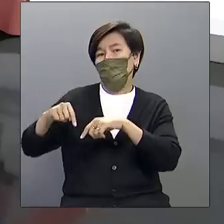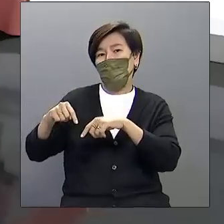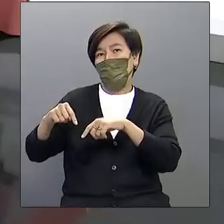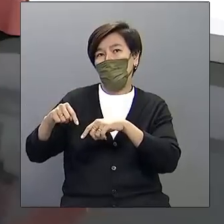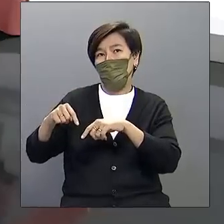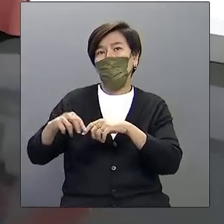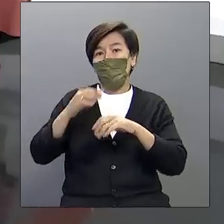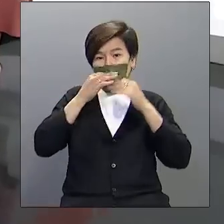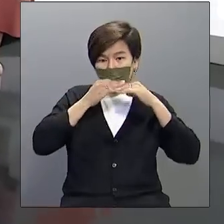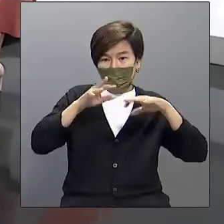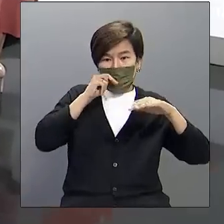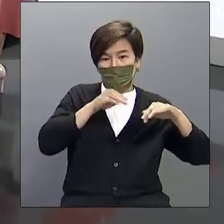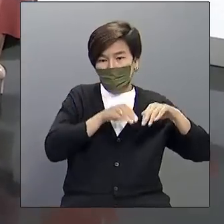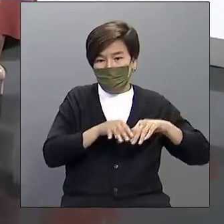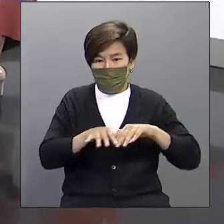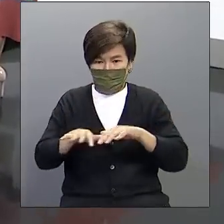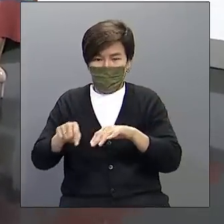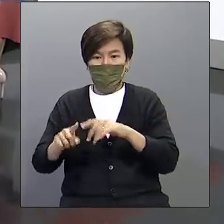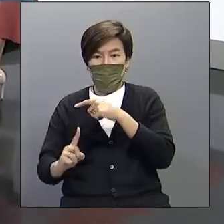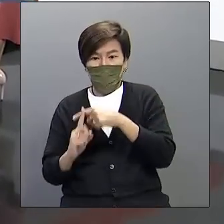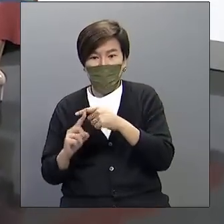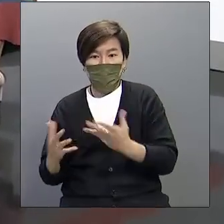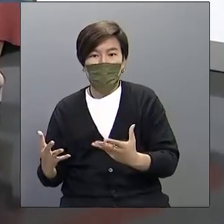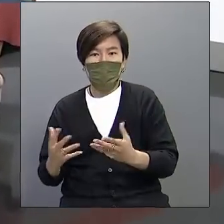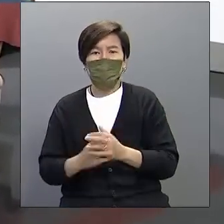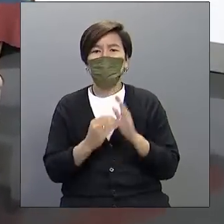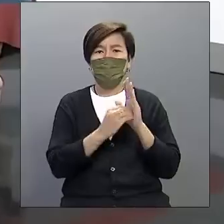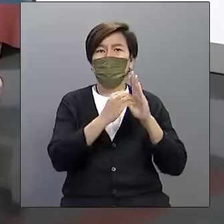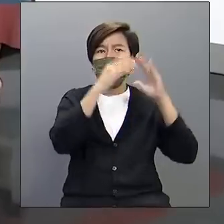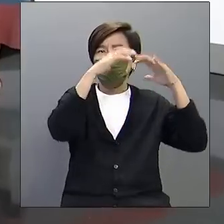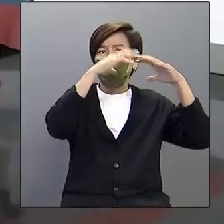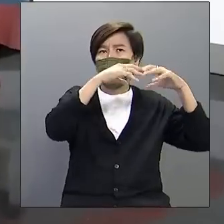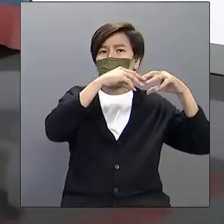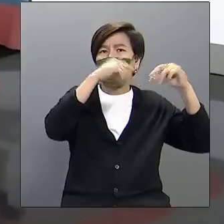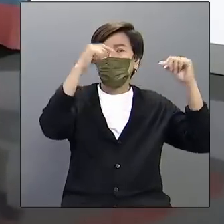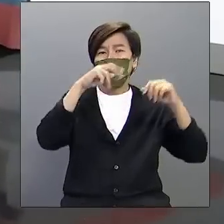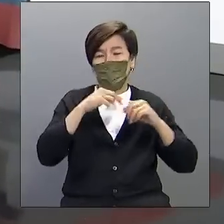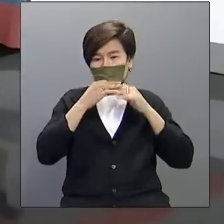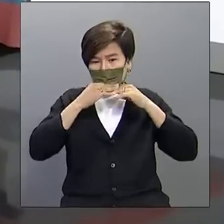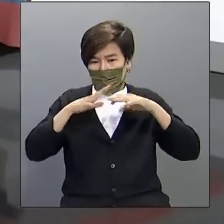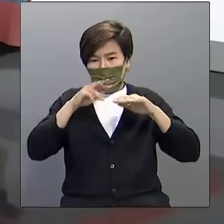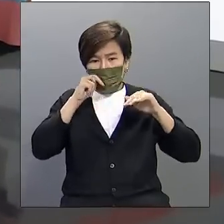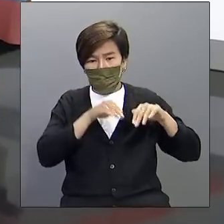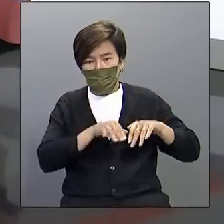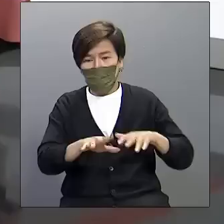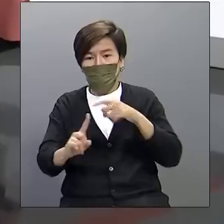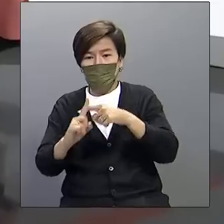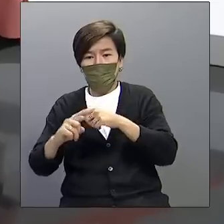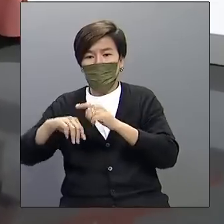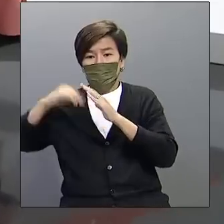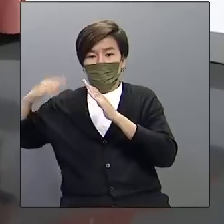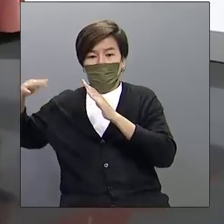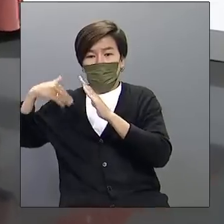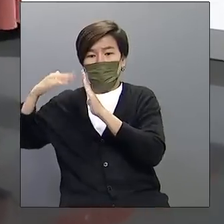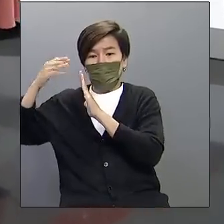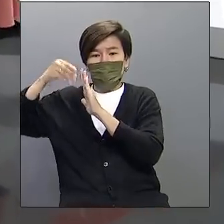นเหืแนวน้มการฝนตกในพ้ทกรงเทพจะลดลงแต่วภาวะทั้งนำเทรลblicสูงและน้ำหละไปจพืน